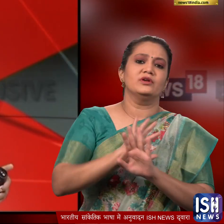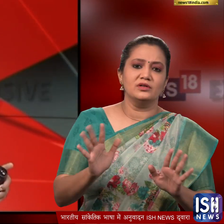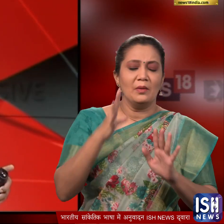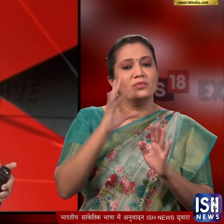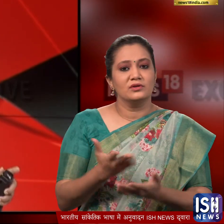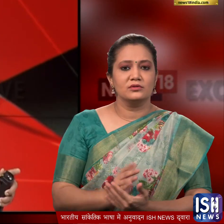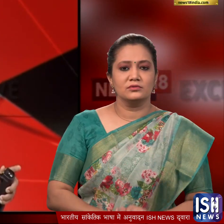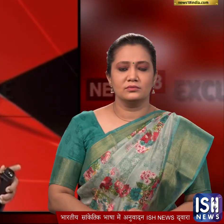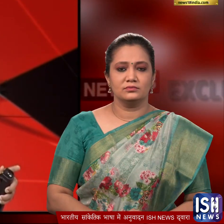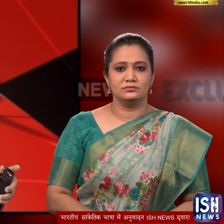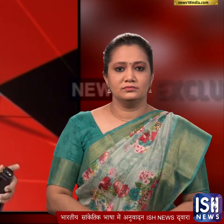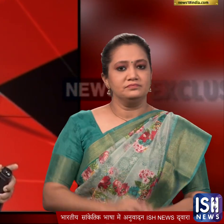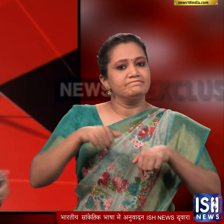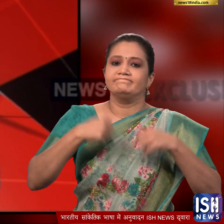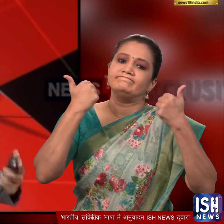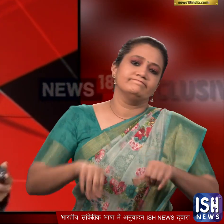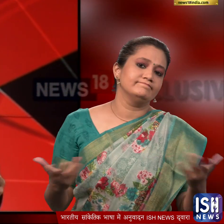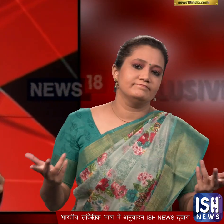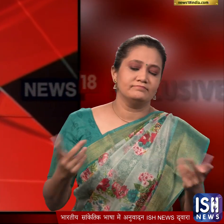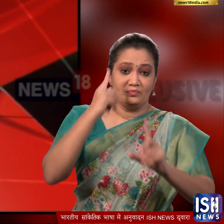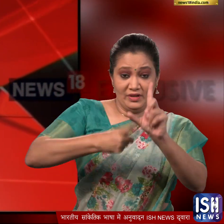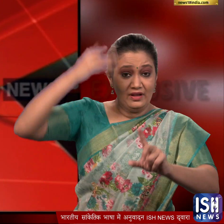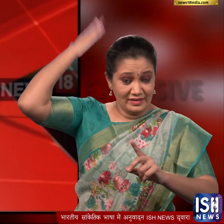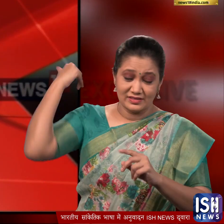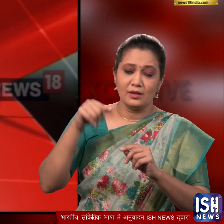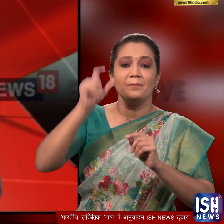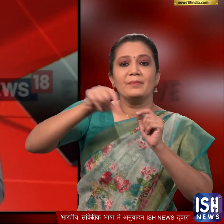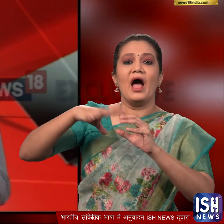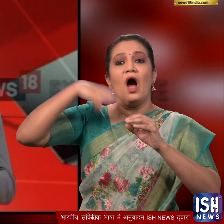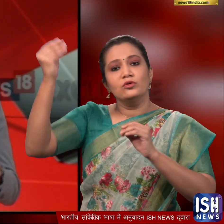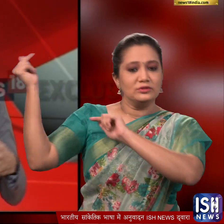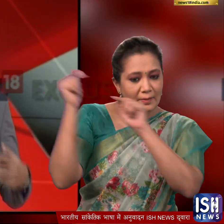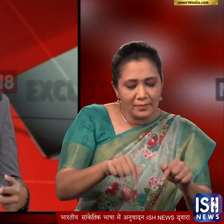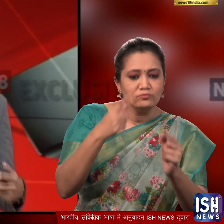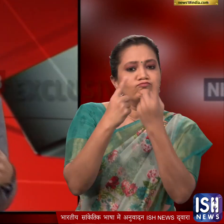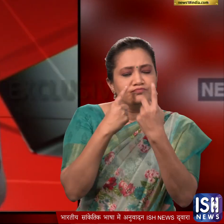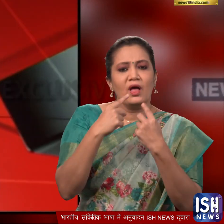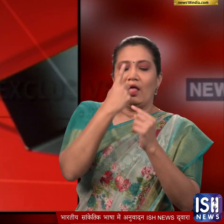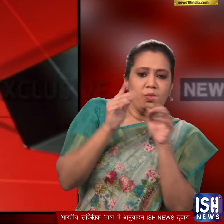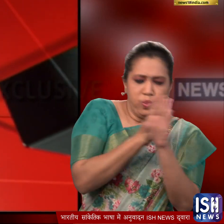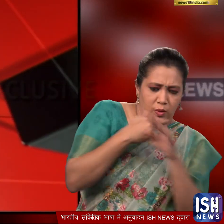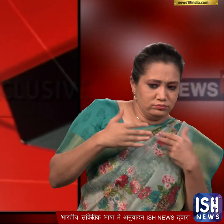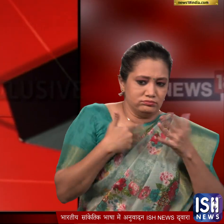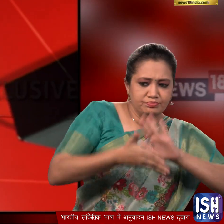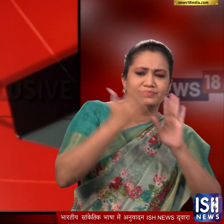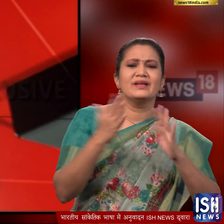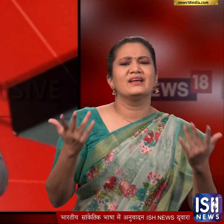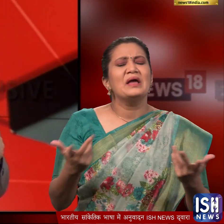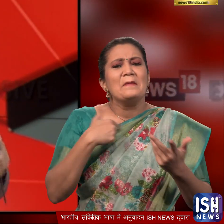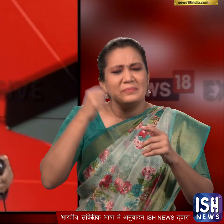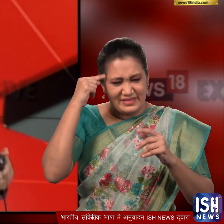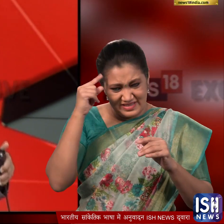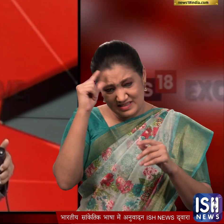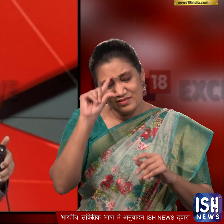बनाए रखना जरूरी है। हमसे यह भी नहीं हो पाया। 1 साल पहले की तरह बाहर से आने वाले अब भी टेस्ट कराने के नाम पर चिपते फिर रहे हैं। यह